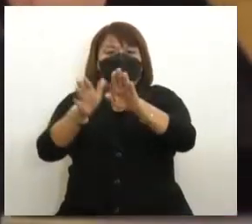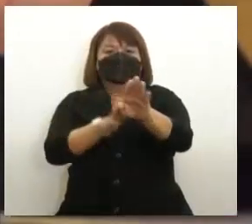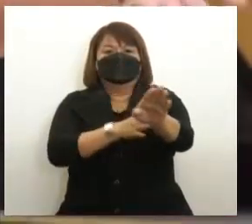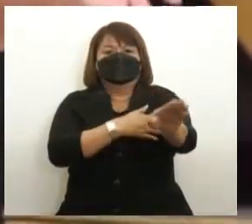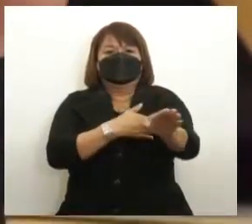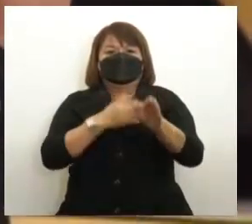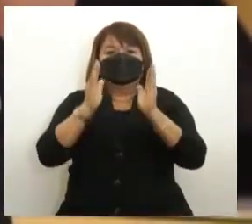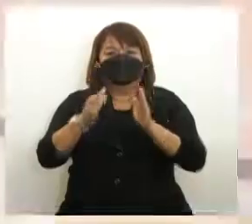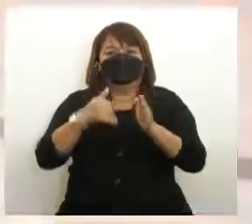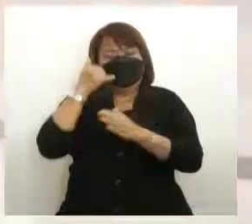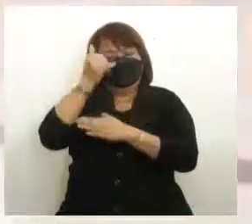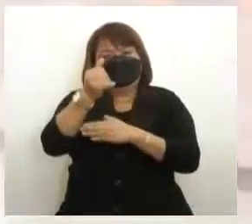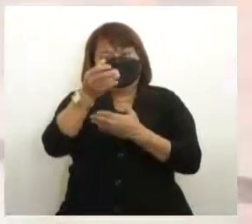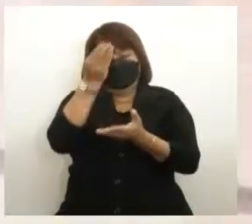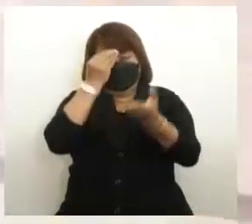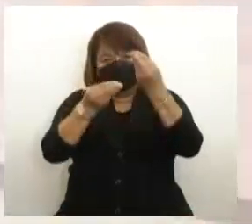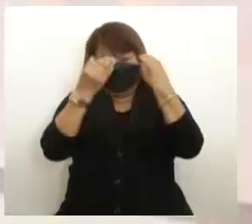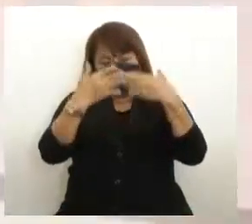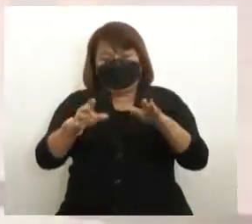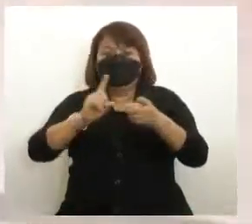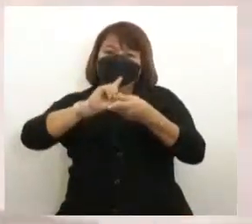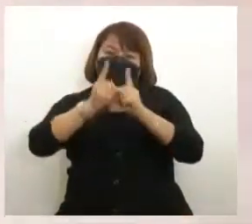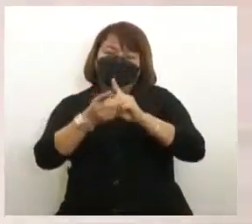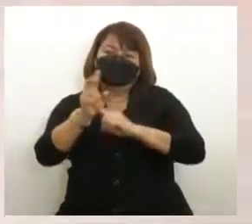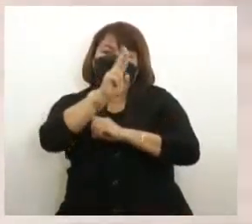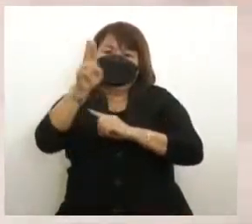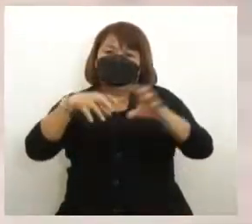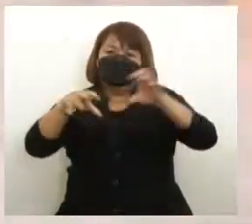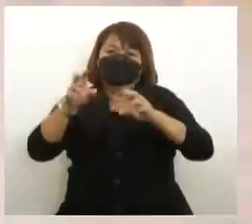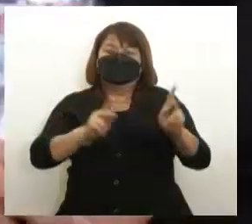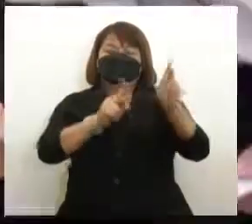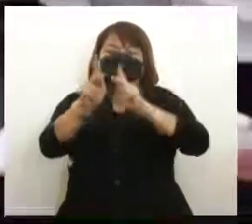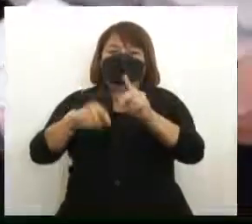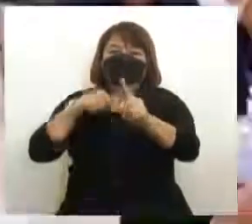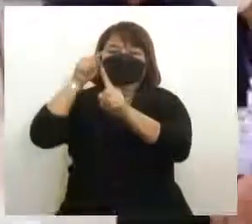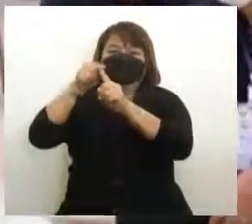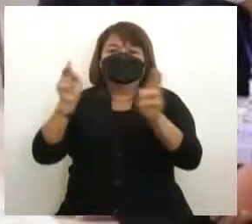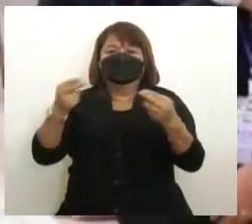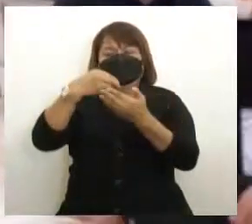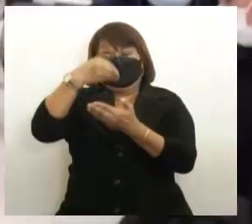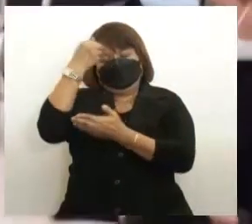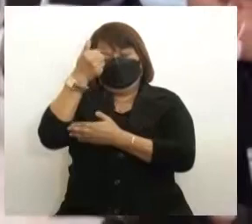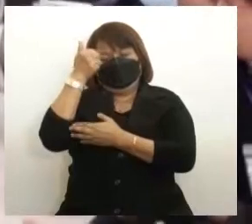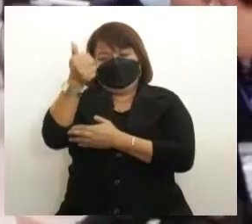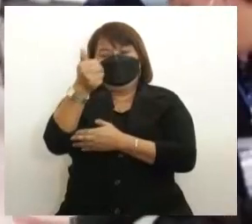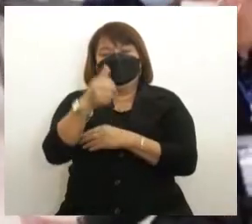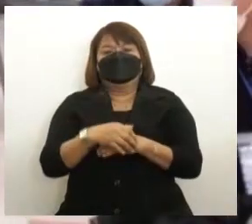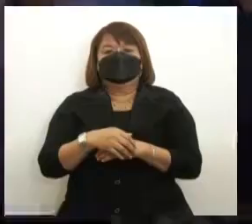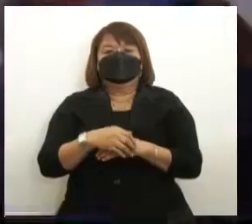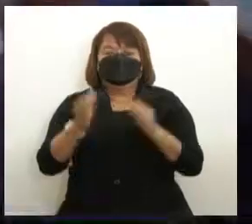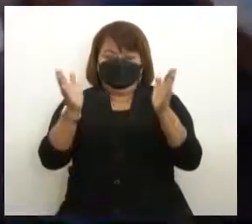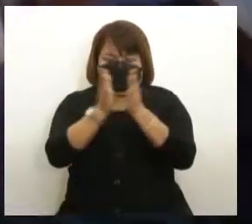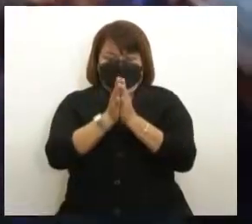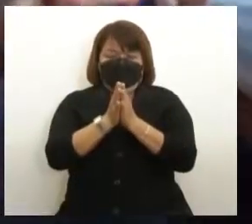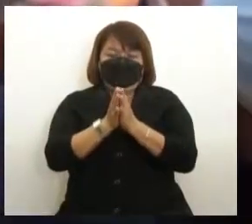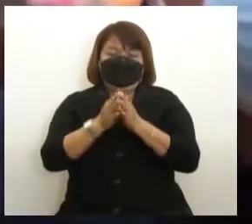ผู้ที่ผ่านการอบรมสามารถประยุกต์ใช้แนวการจัดกิจกรรมสู่ชั้นเรียนได้อย่างมีประสิทธิภาพรวมไปถึงการสร้